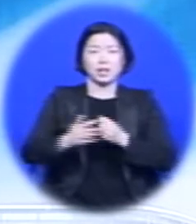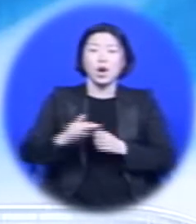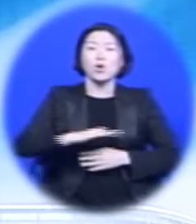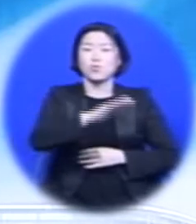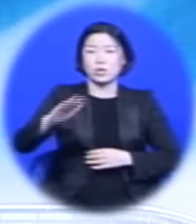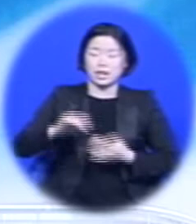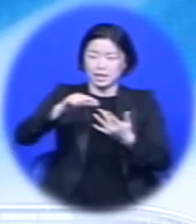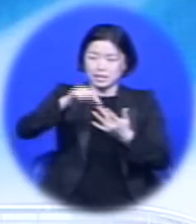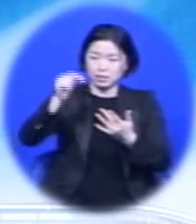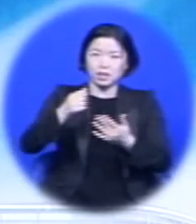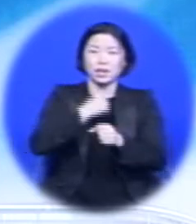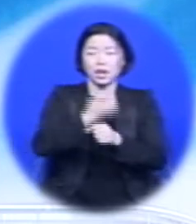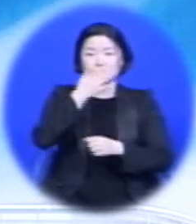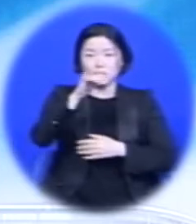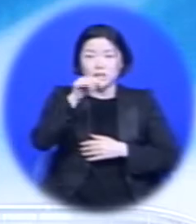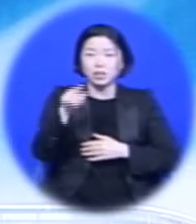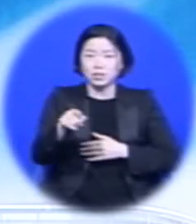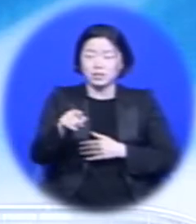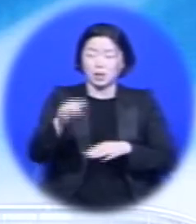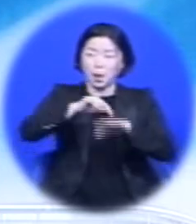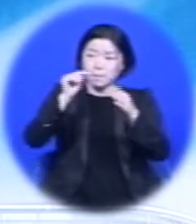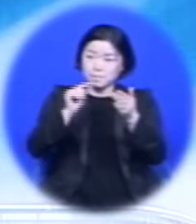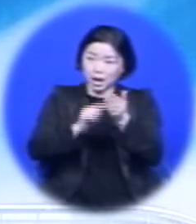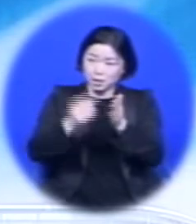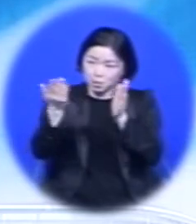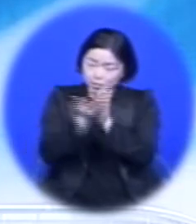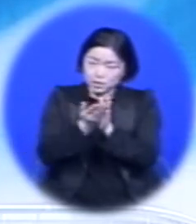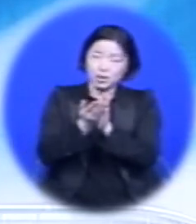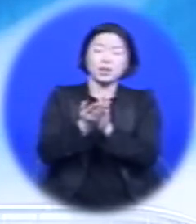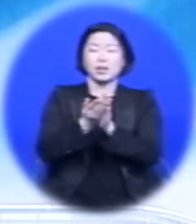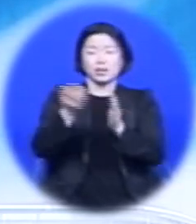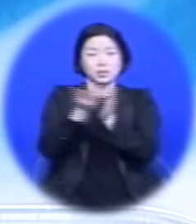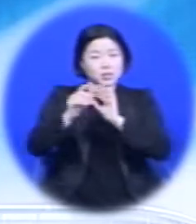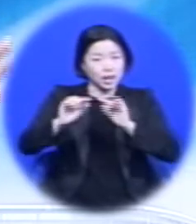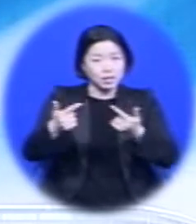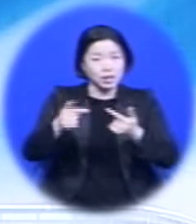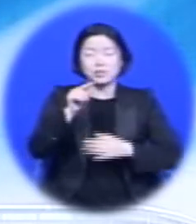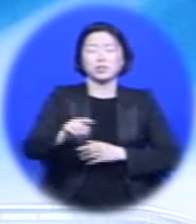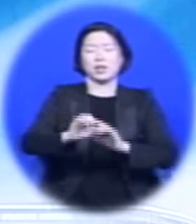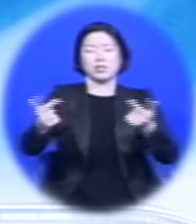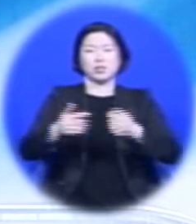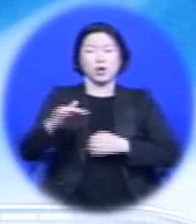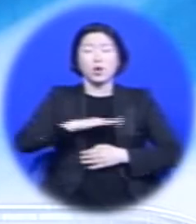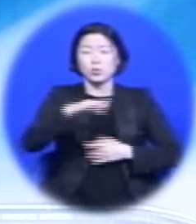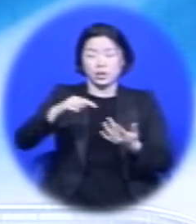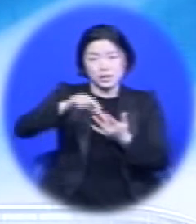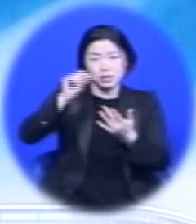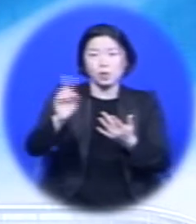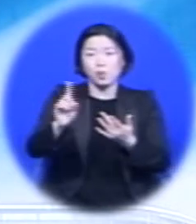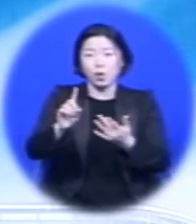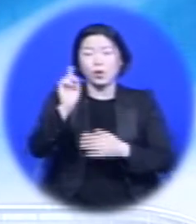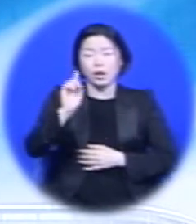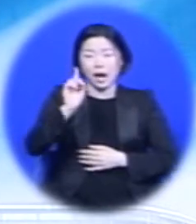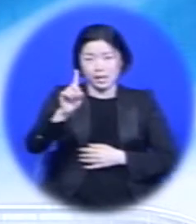우리가 선택할 수 있는 것은 마음에 드는 사람이냐 마음에 안 드는 사람이냐, 그게 아닙니다. 우리가 선택할 수 있는 것은